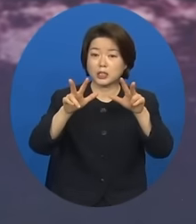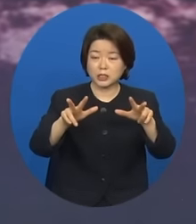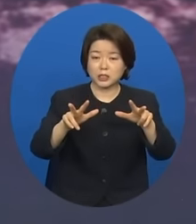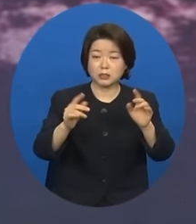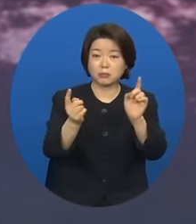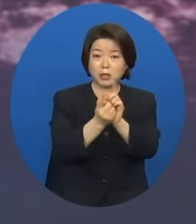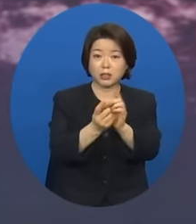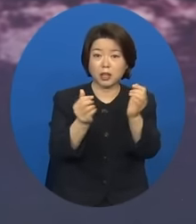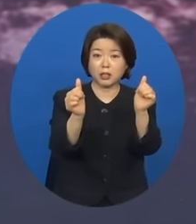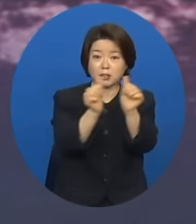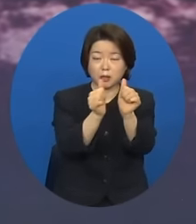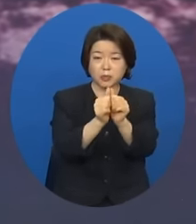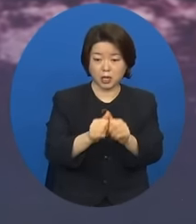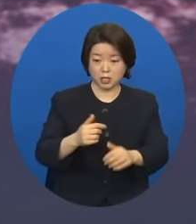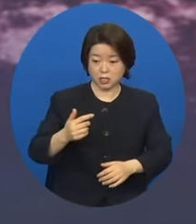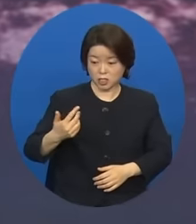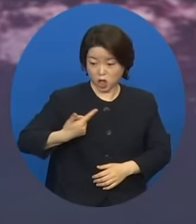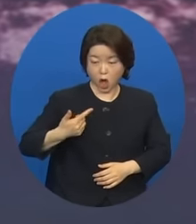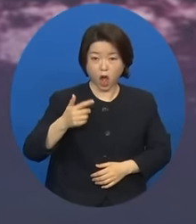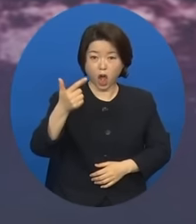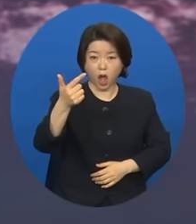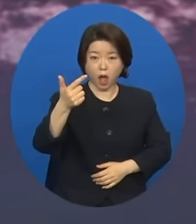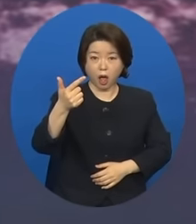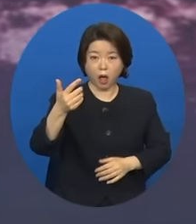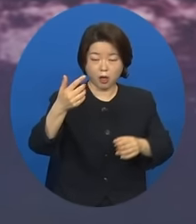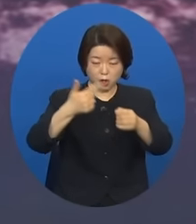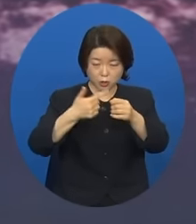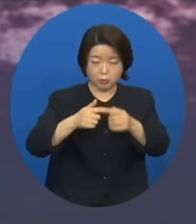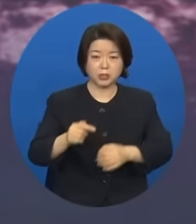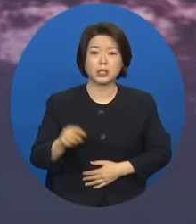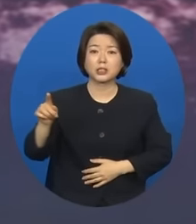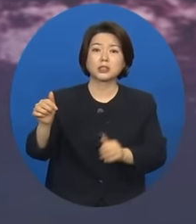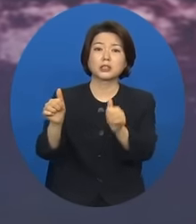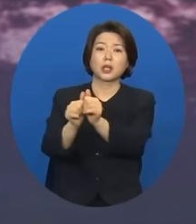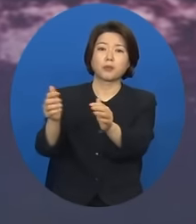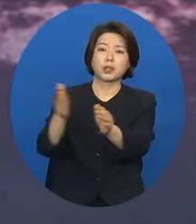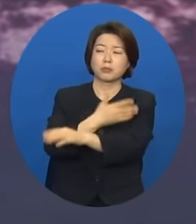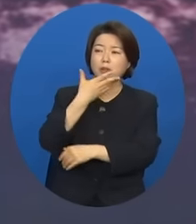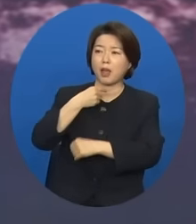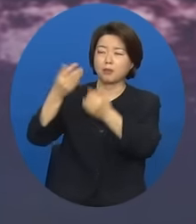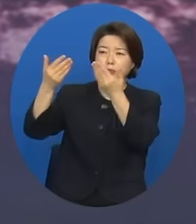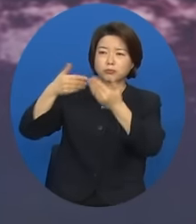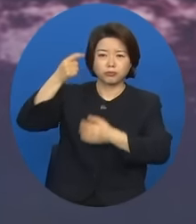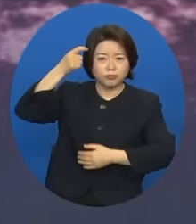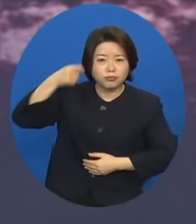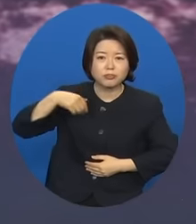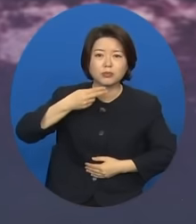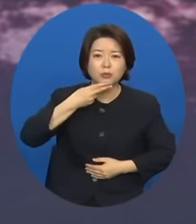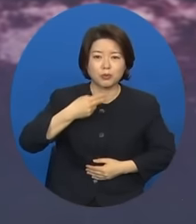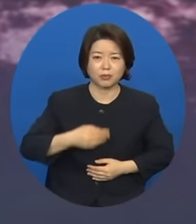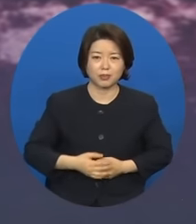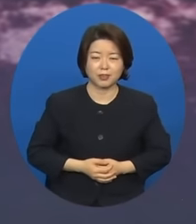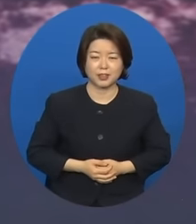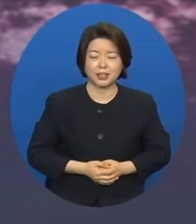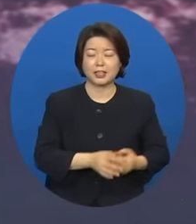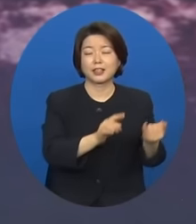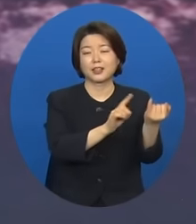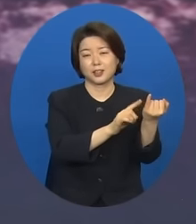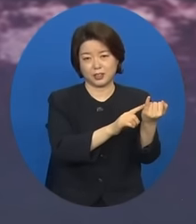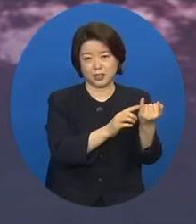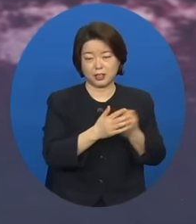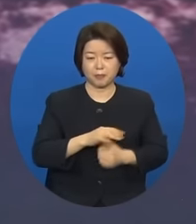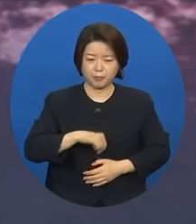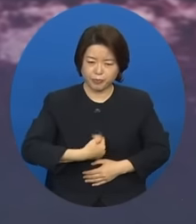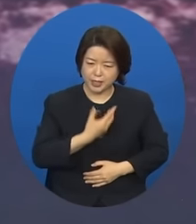번째입니다 그런데 그 남자로부터 행복을 느끼지 못하는 거야 그니까 여인이